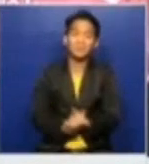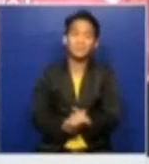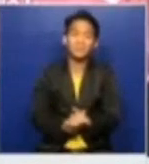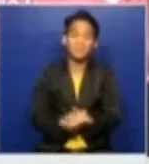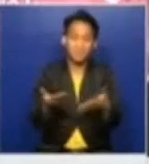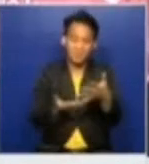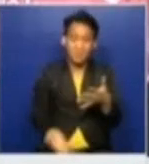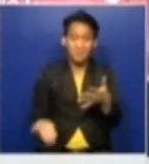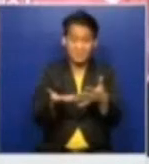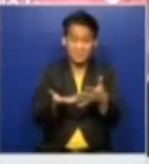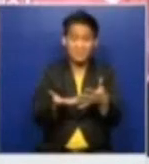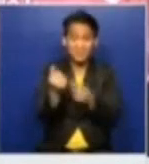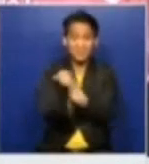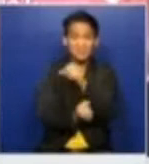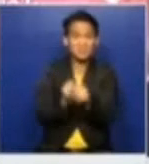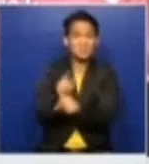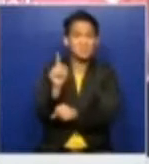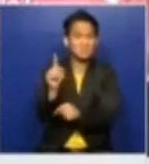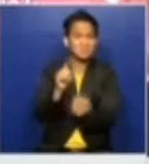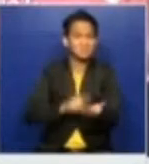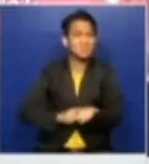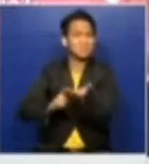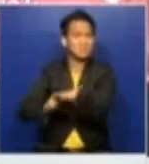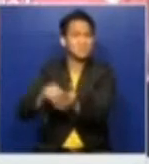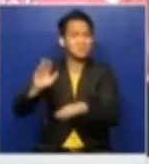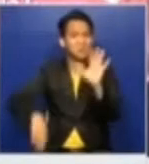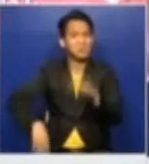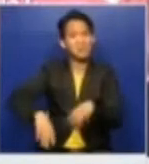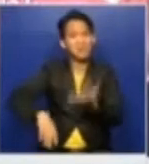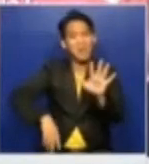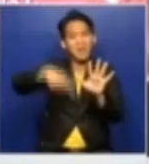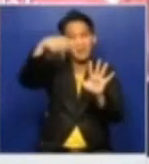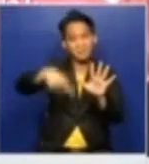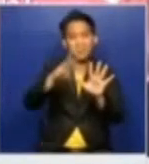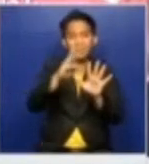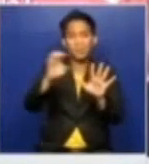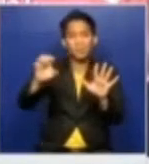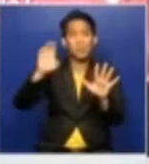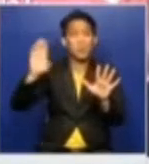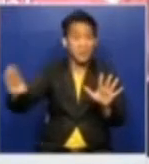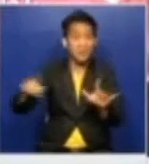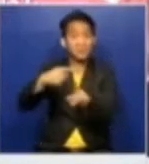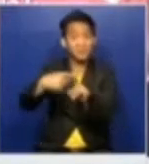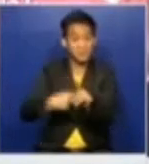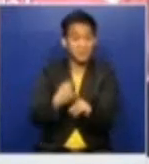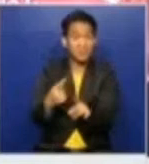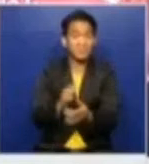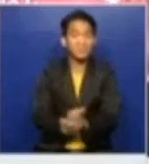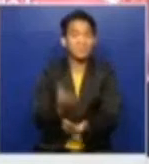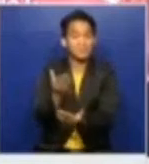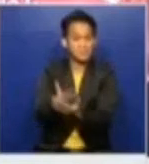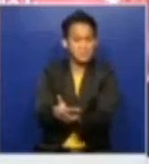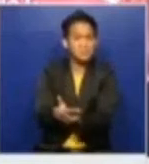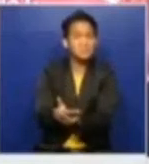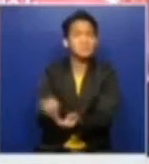ญพิเศษ1ปีเขาเสนอได้เลยได้เงินประมาณ 5,600 บาทต่อเดือนและได้เงินค่าตอบแทน